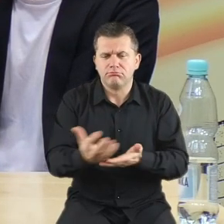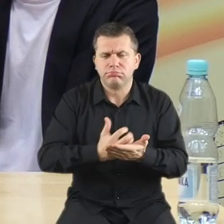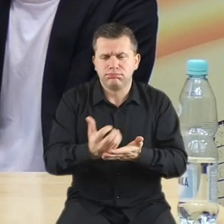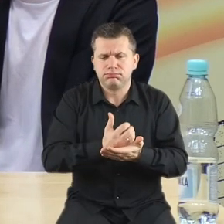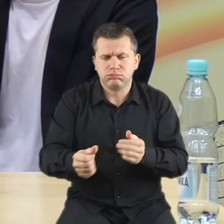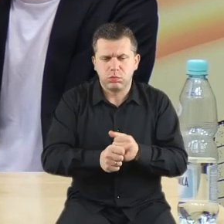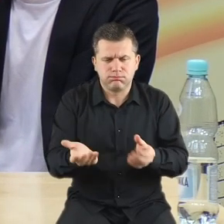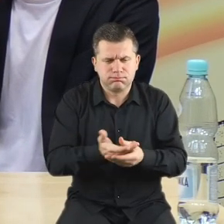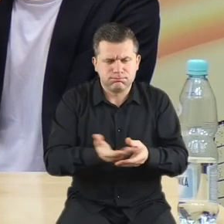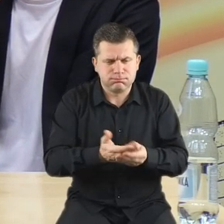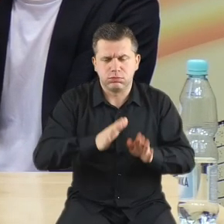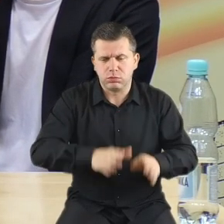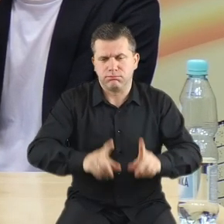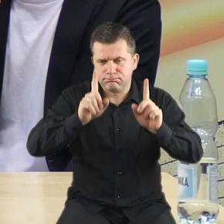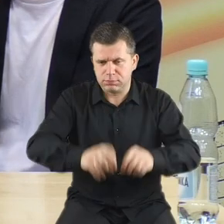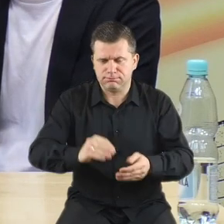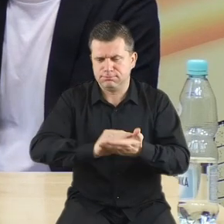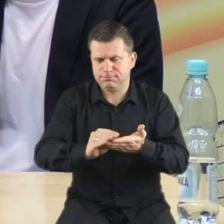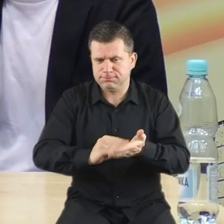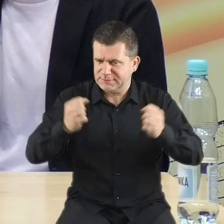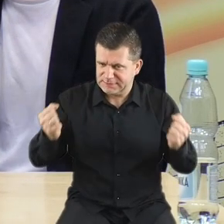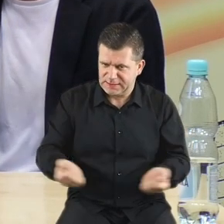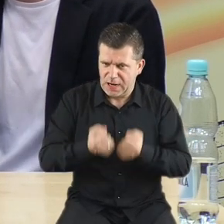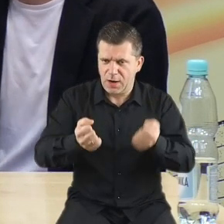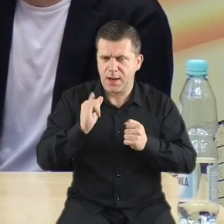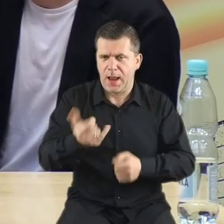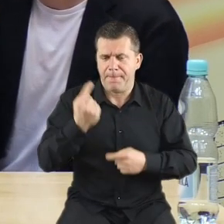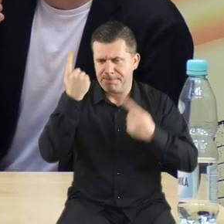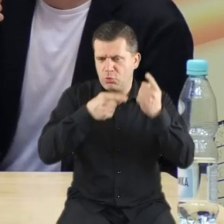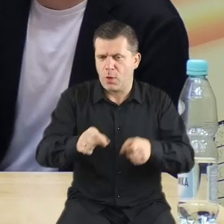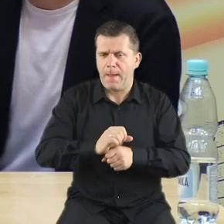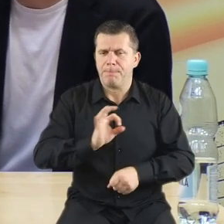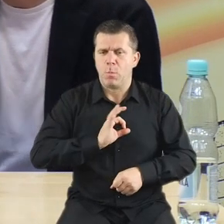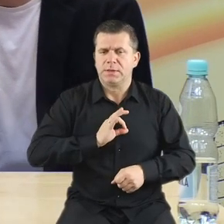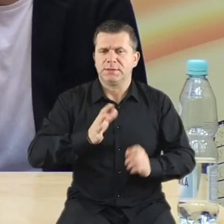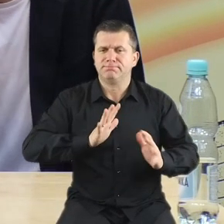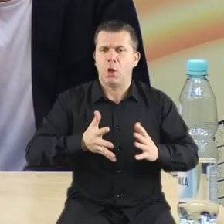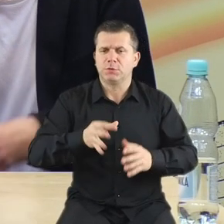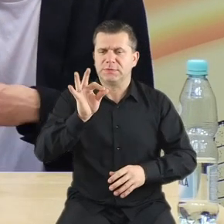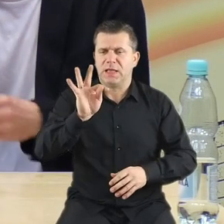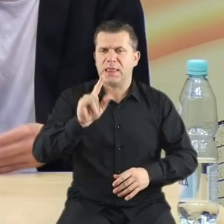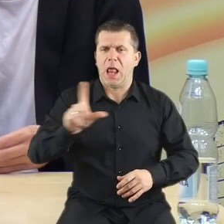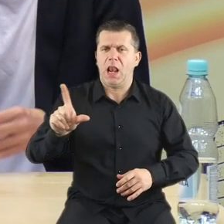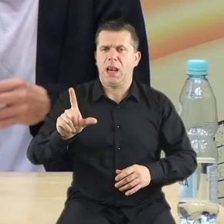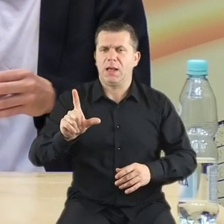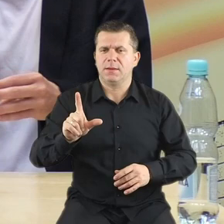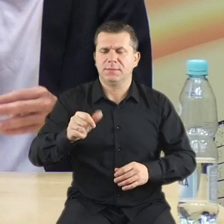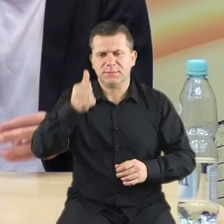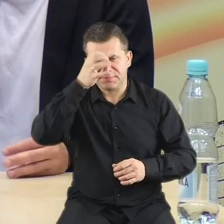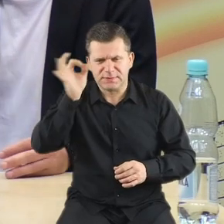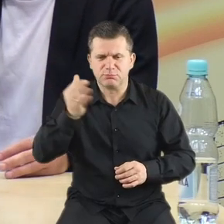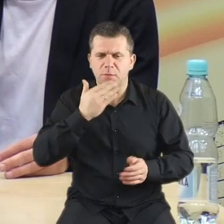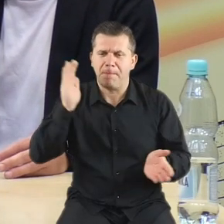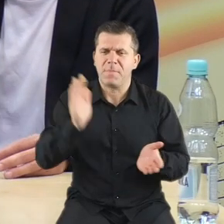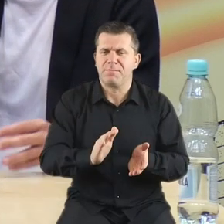to starałem się go pisać tak, jak wydawało mi się, że jest mój styl, czyli minimalistycznie, tak jak mówię, minimum postaci, jak